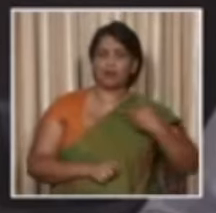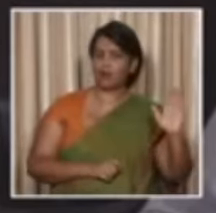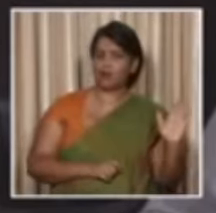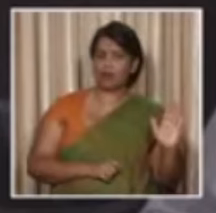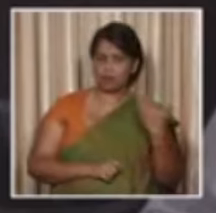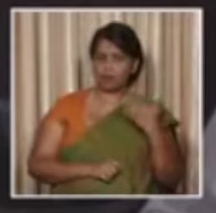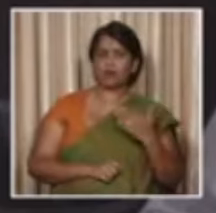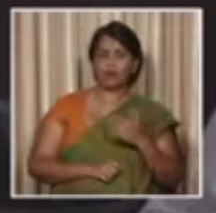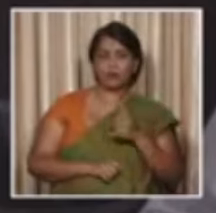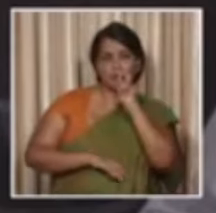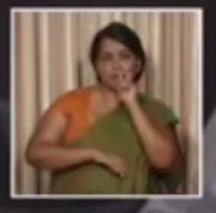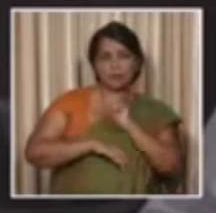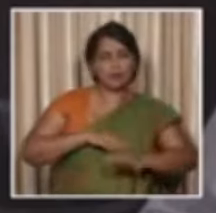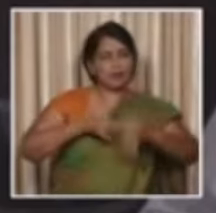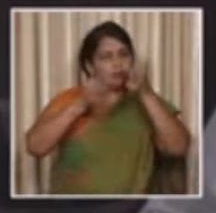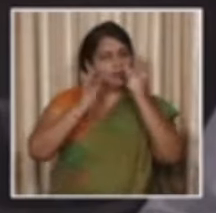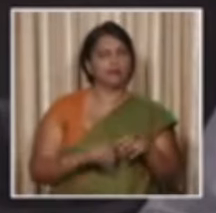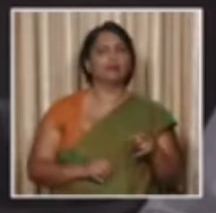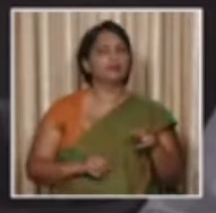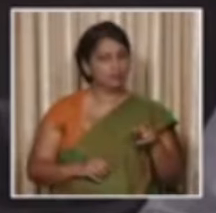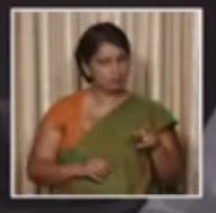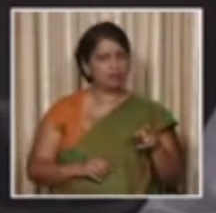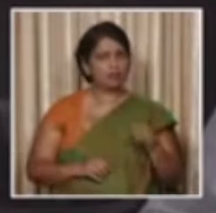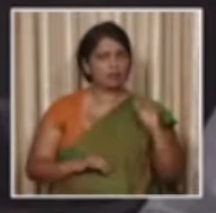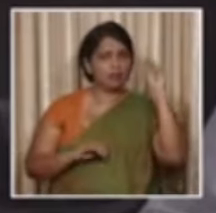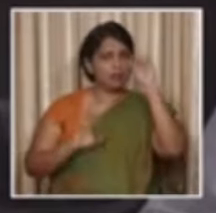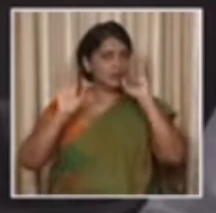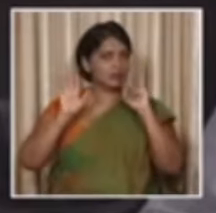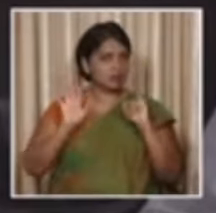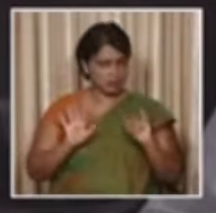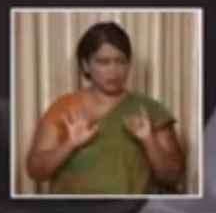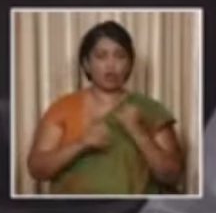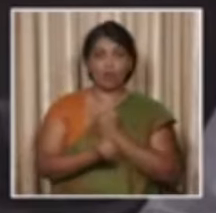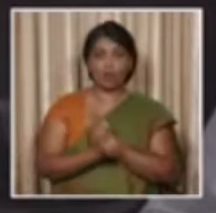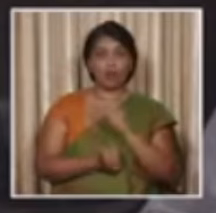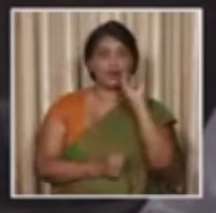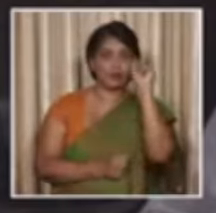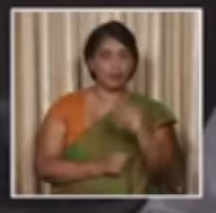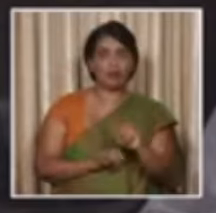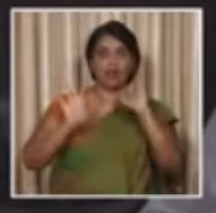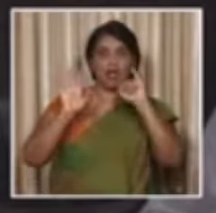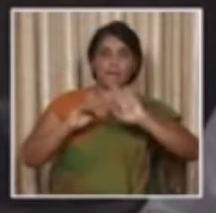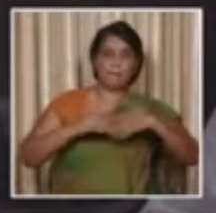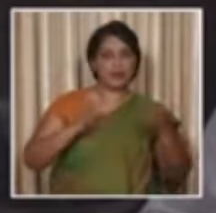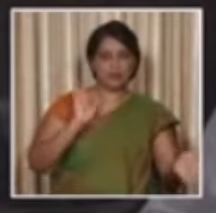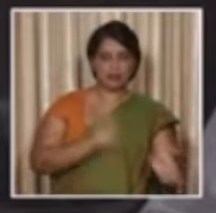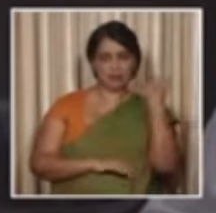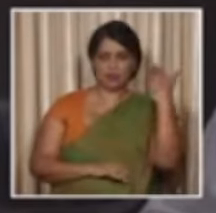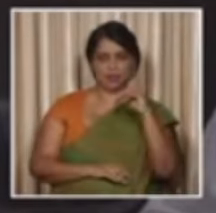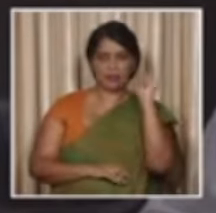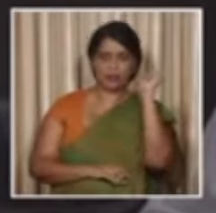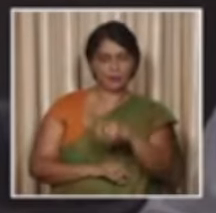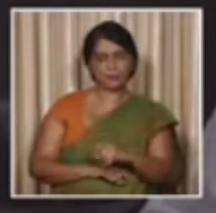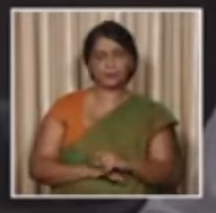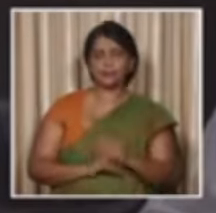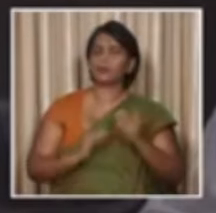இவ்வாறான சூழலில் 6 மணி அளவிலே அந்த நெடுங்கணி ஓஎஸ்சி சொன்னார், நீங்கள் எல்லோரும் 6 மணிக்கு பிறகு வெளியேற வேண்டும் என்று சொல்லி. அவ்வாறு